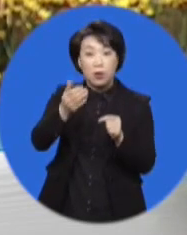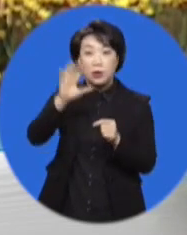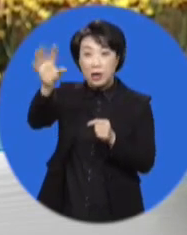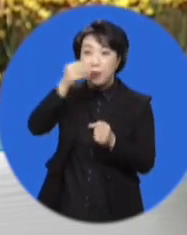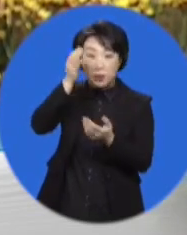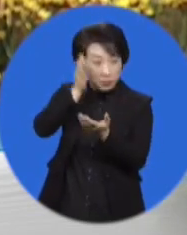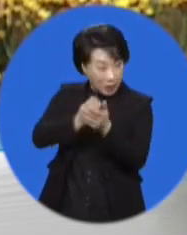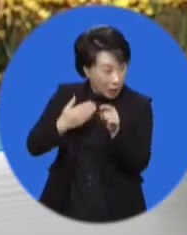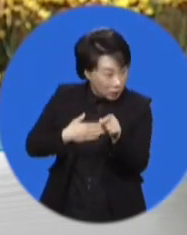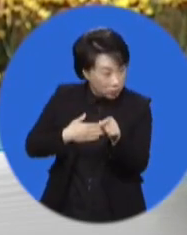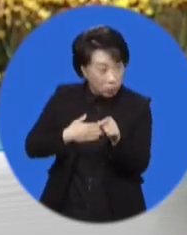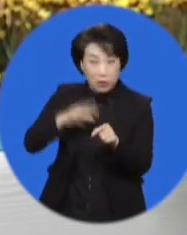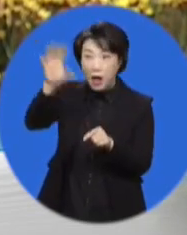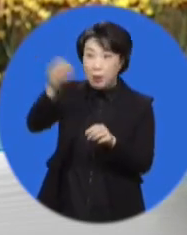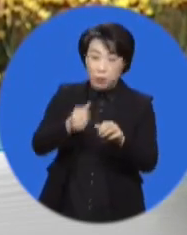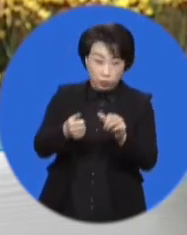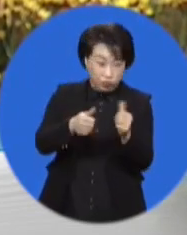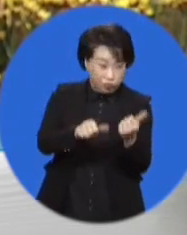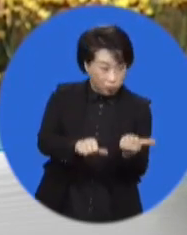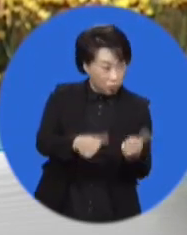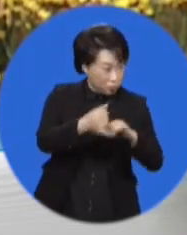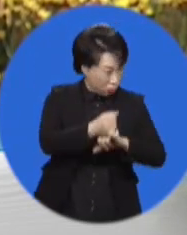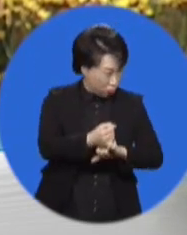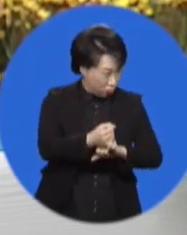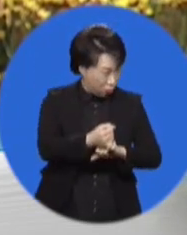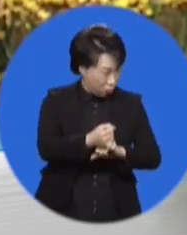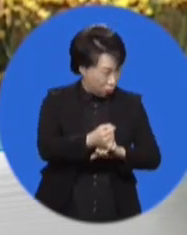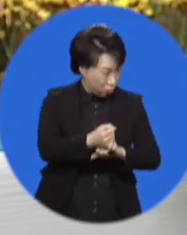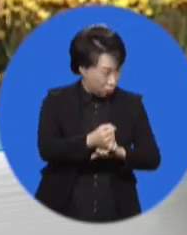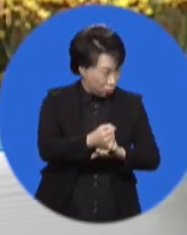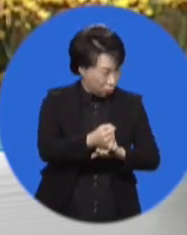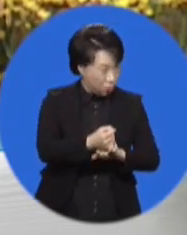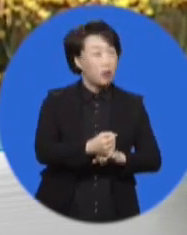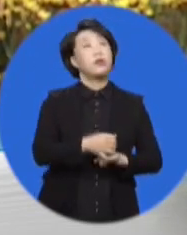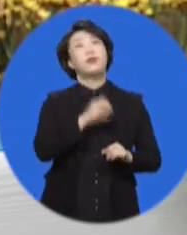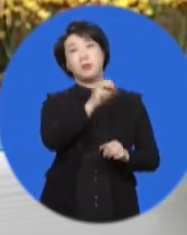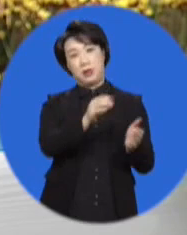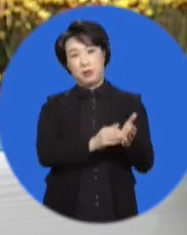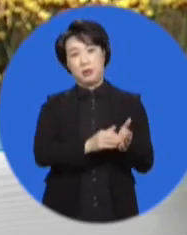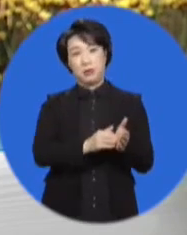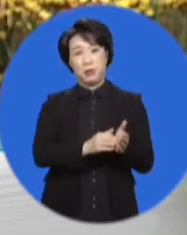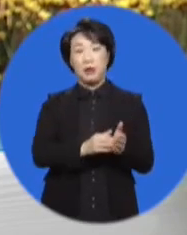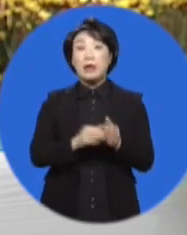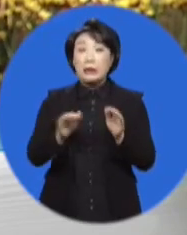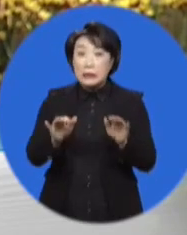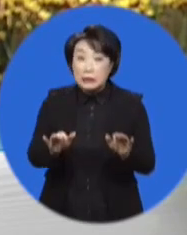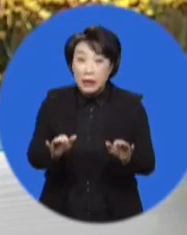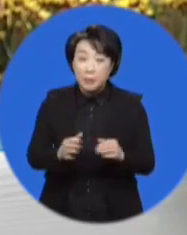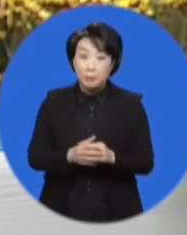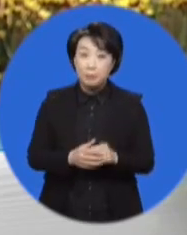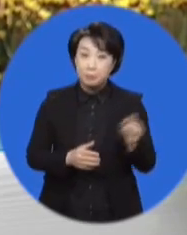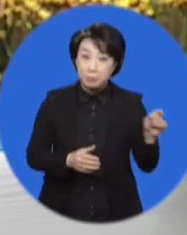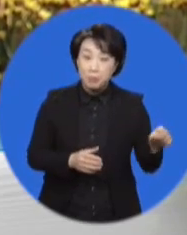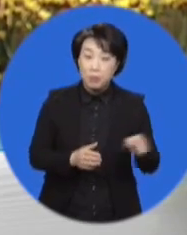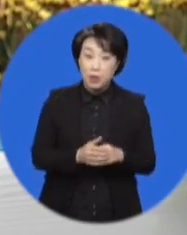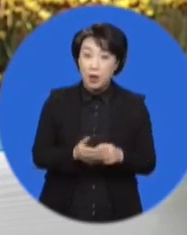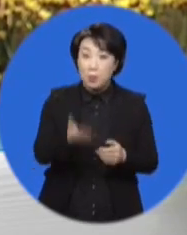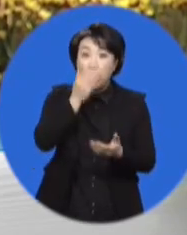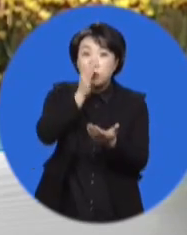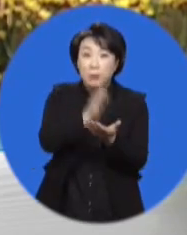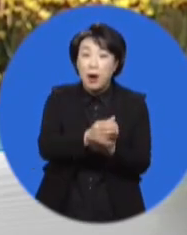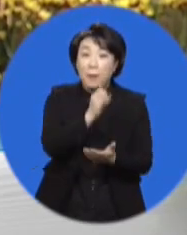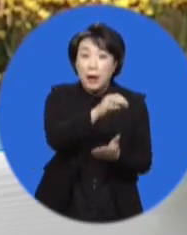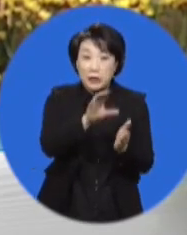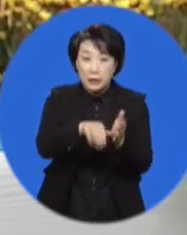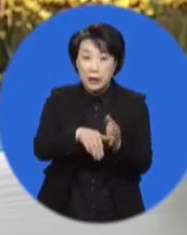라먹으면창령치는다벌써너는먹지말라고